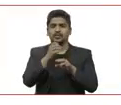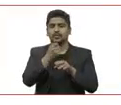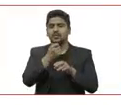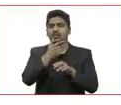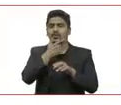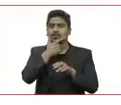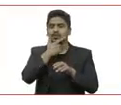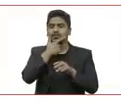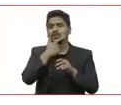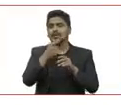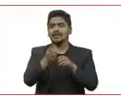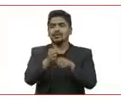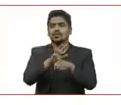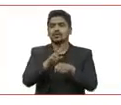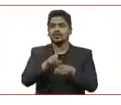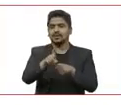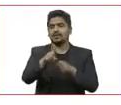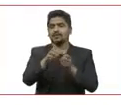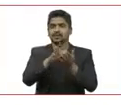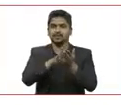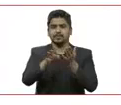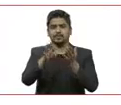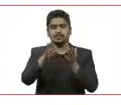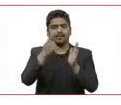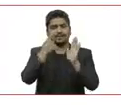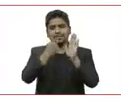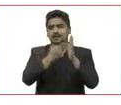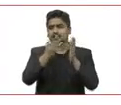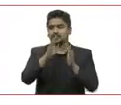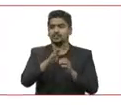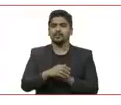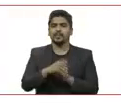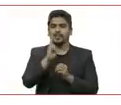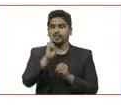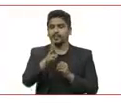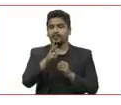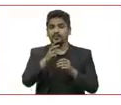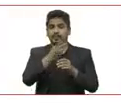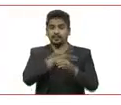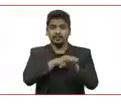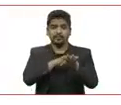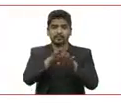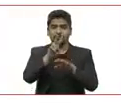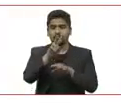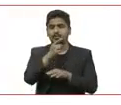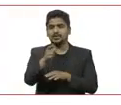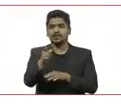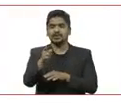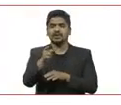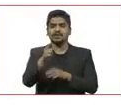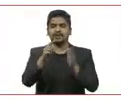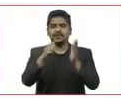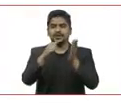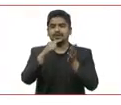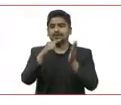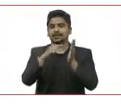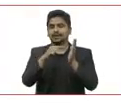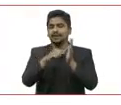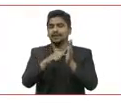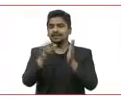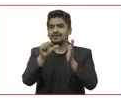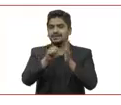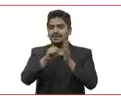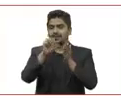भेरिएन्ट भएको सिक्वेन्सिङबाट प्रमाणित भएको छ। त्यो प्रमाणित हुनुभएकाहरू चाहिँ 2 जना कास्की जिल्ला पोखराका हुनुहुन्छ